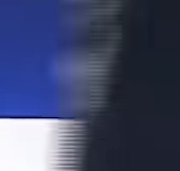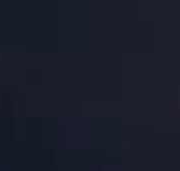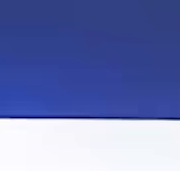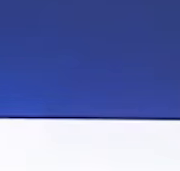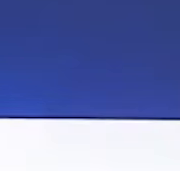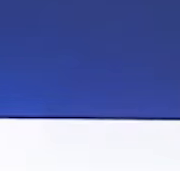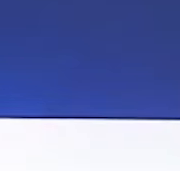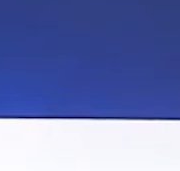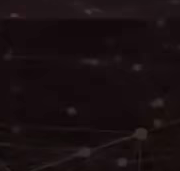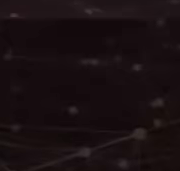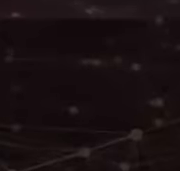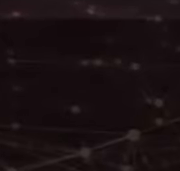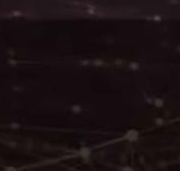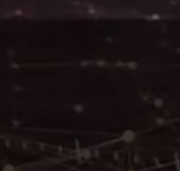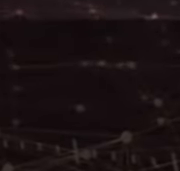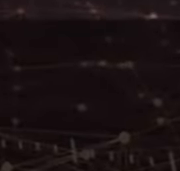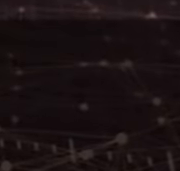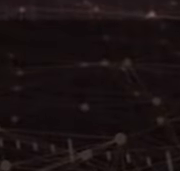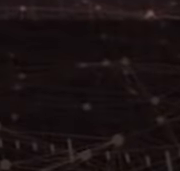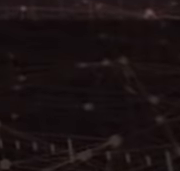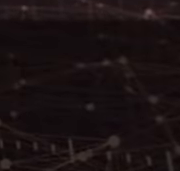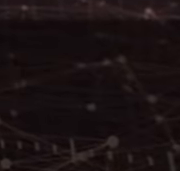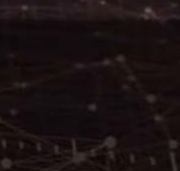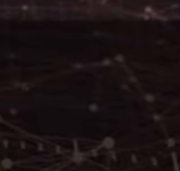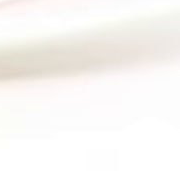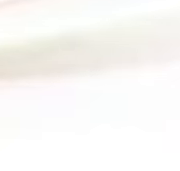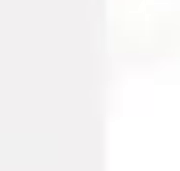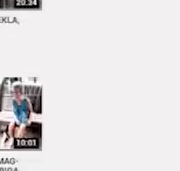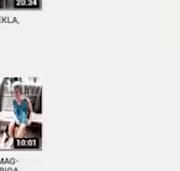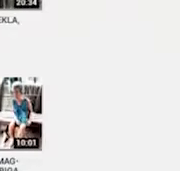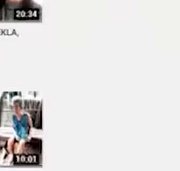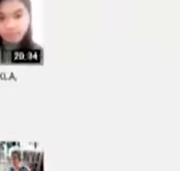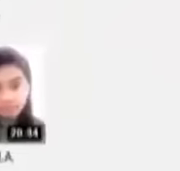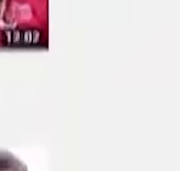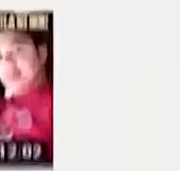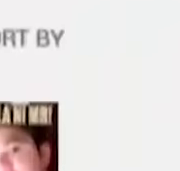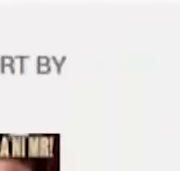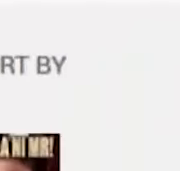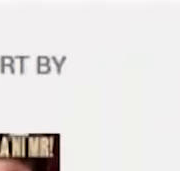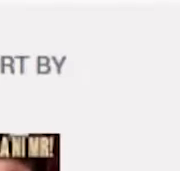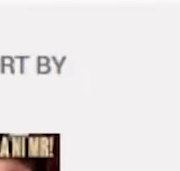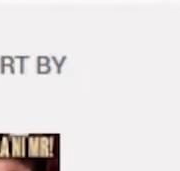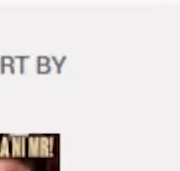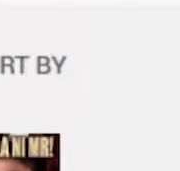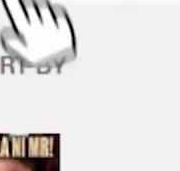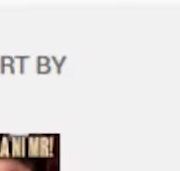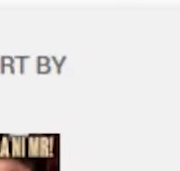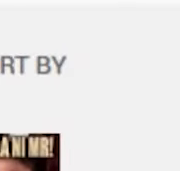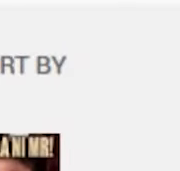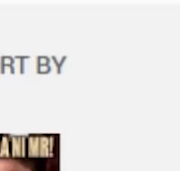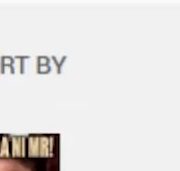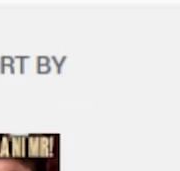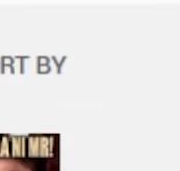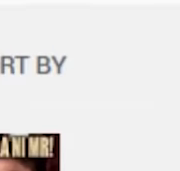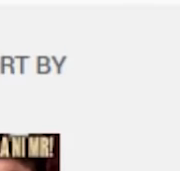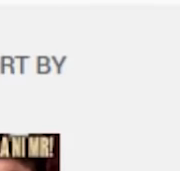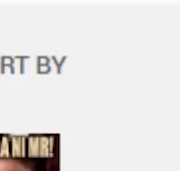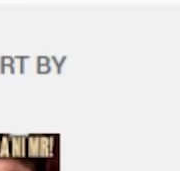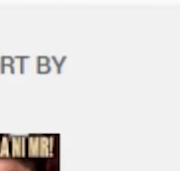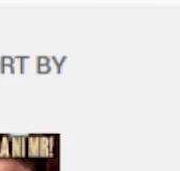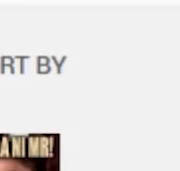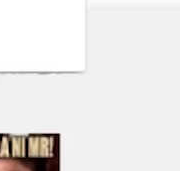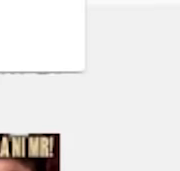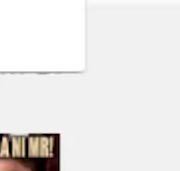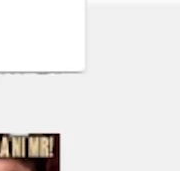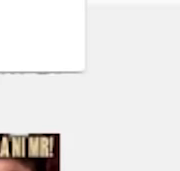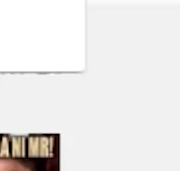Facebook Live, meron na po tayong 16.2 million subscribers. Sa mga hindi pa po nakakapag-subscribe, mag-subscribe na po. Pindutin niyo po yung bell button